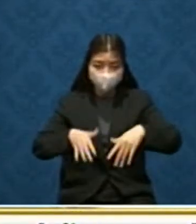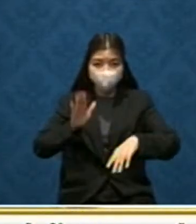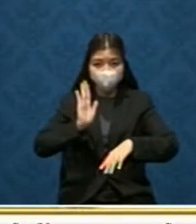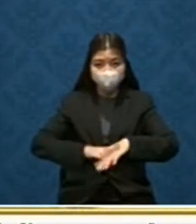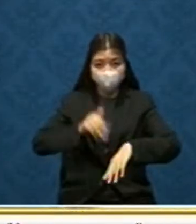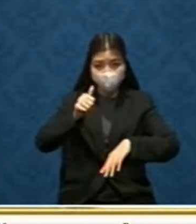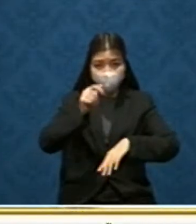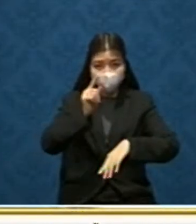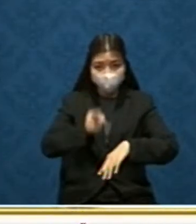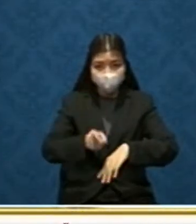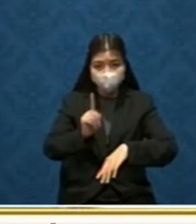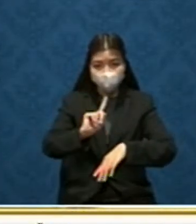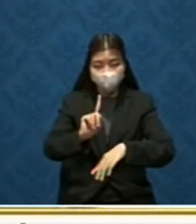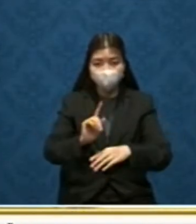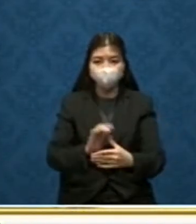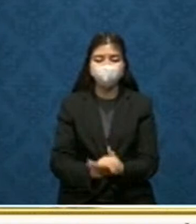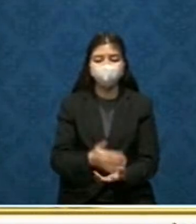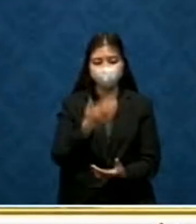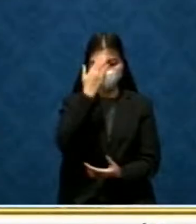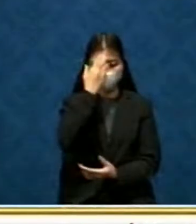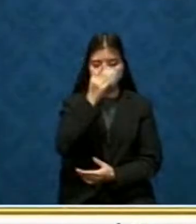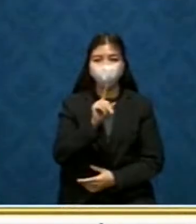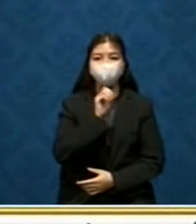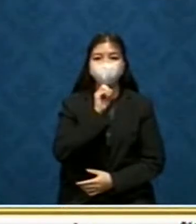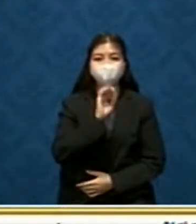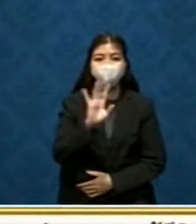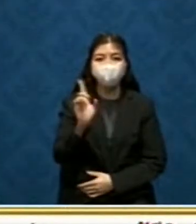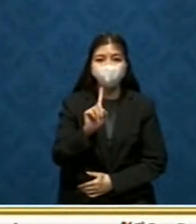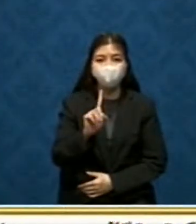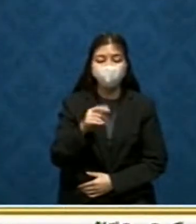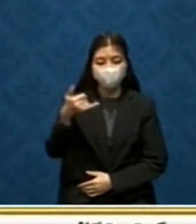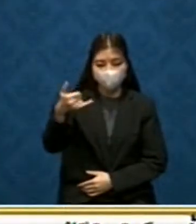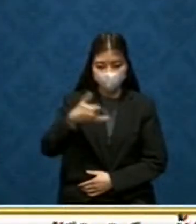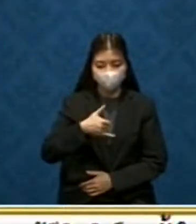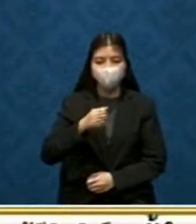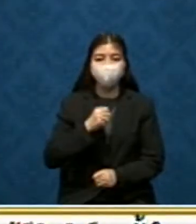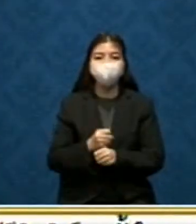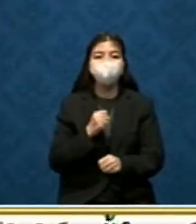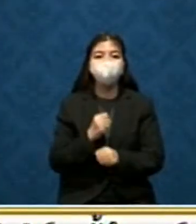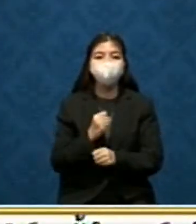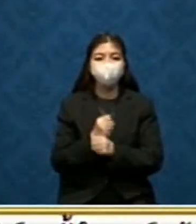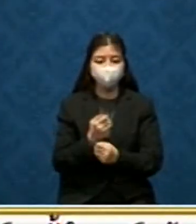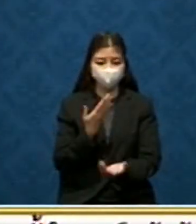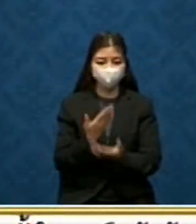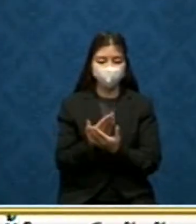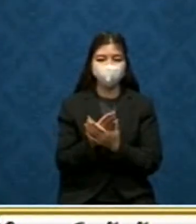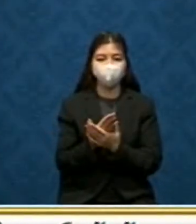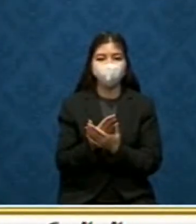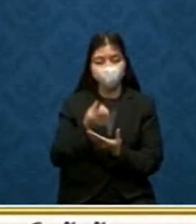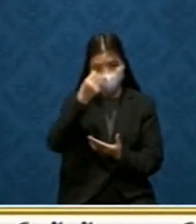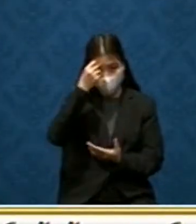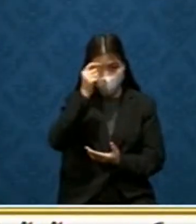ือจิไหมท่านไปบอกเขาว่าเข้ามาเที่ยนี้ค่าแรงสี่ร้อยบาท